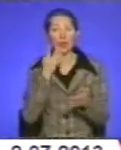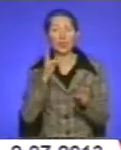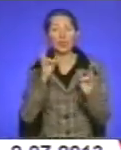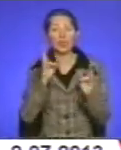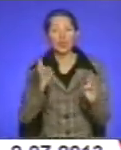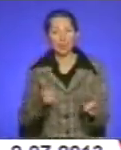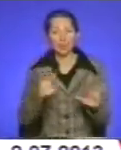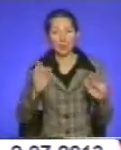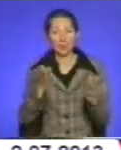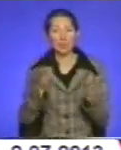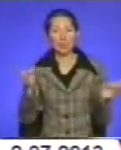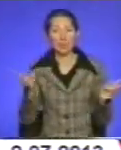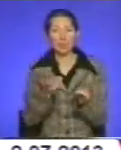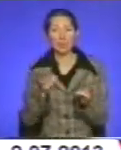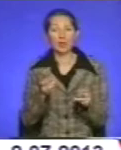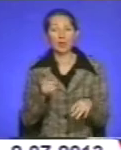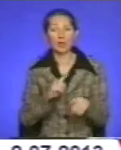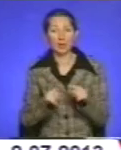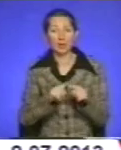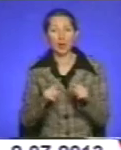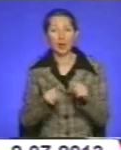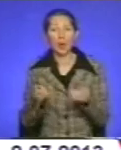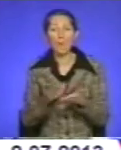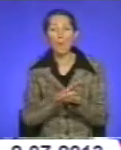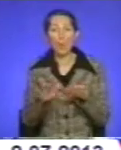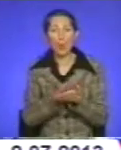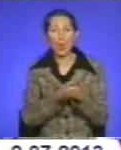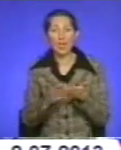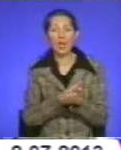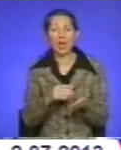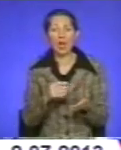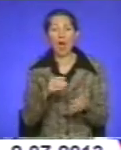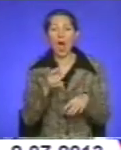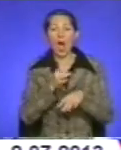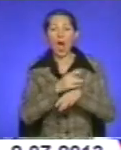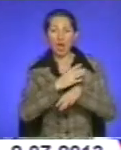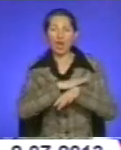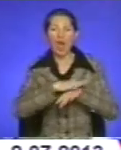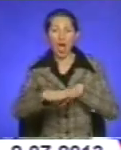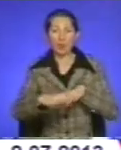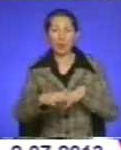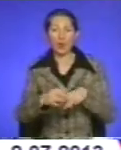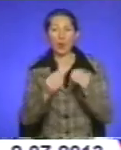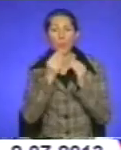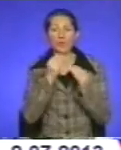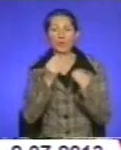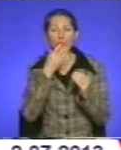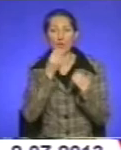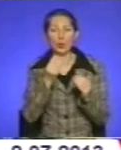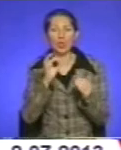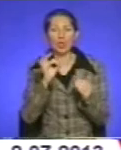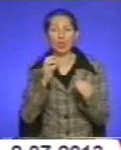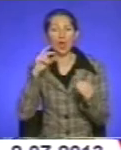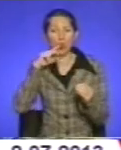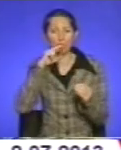потрібно негайно. Промити рану, відсмоктати якнайбільше трути з рани і якнайшвидше доставити людину